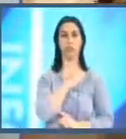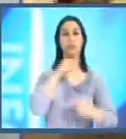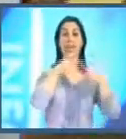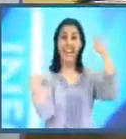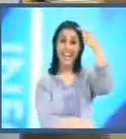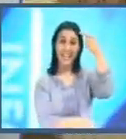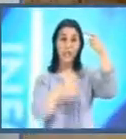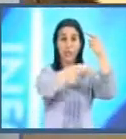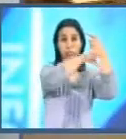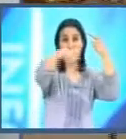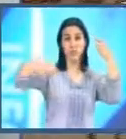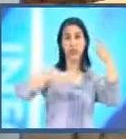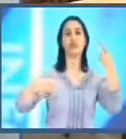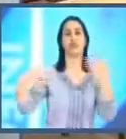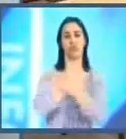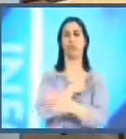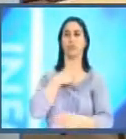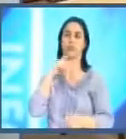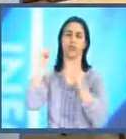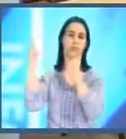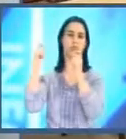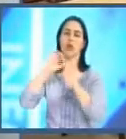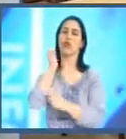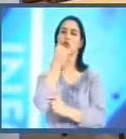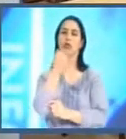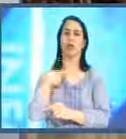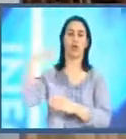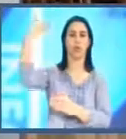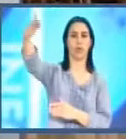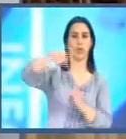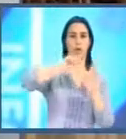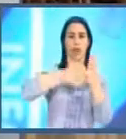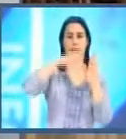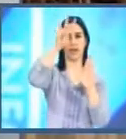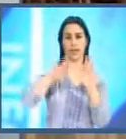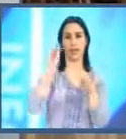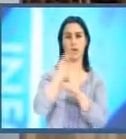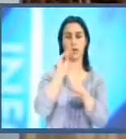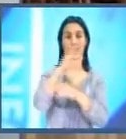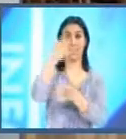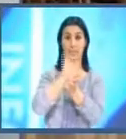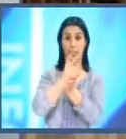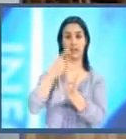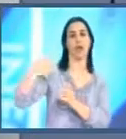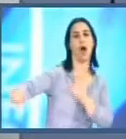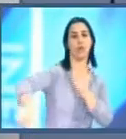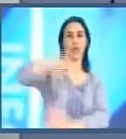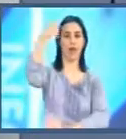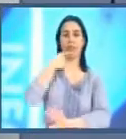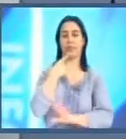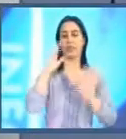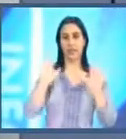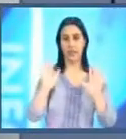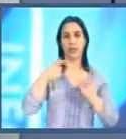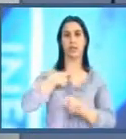a les protestes contra la futura llei d'educació catalana que està previst que s'aprovi abans de 3 mesos. Aquesta és la tercera vegada